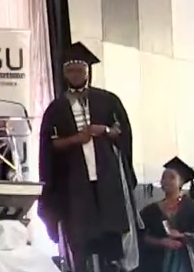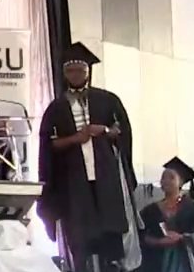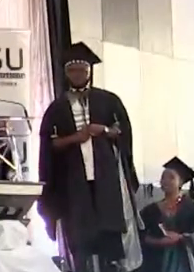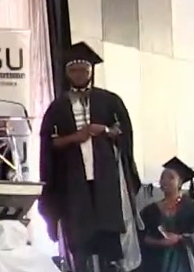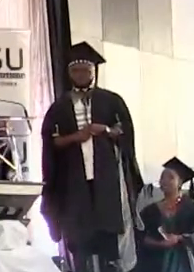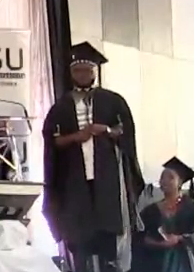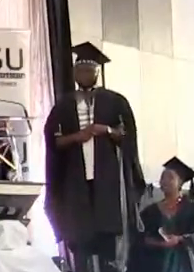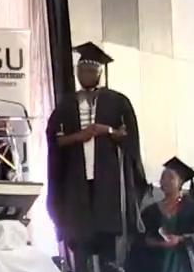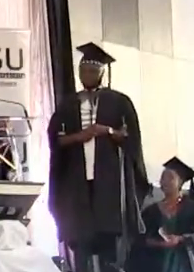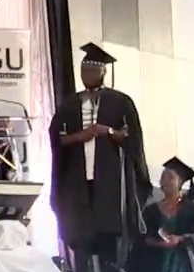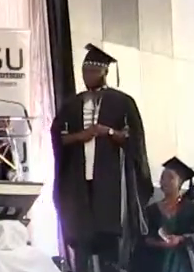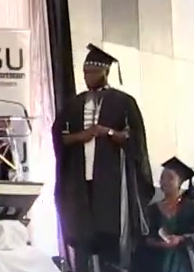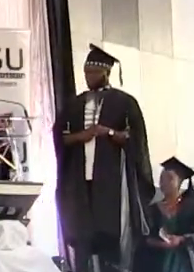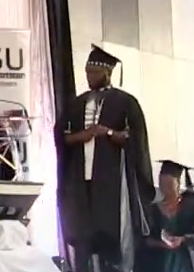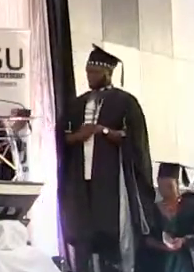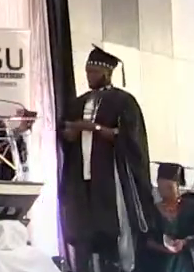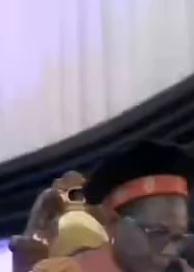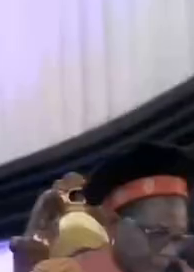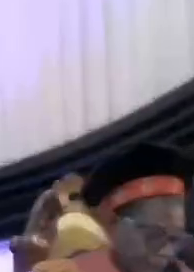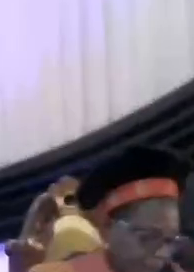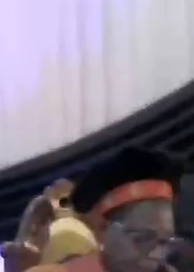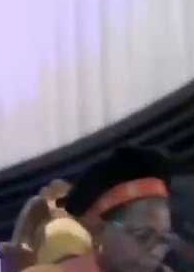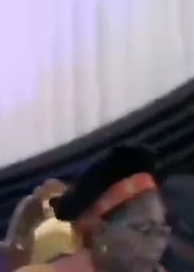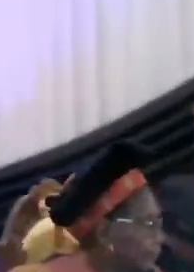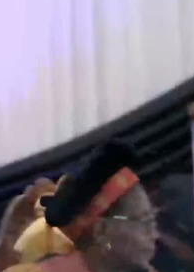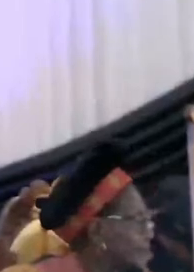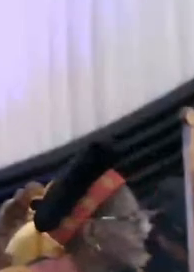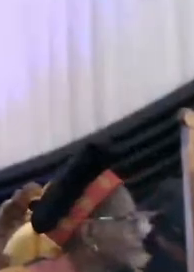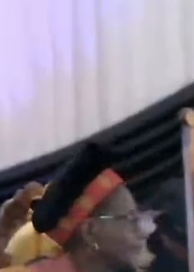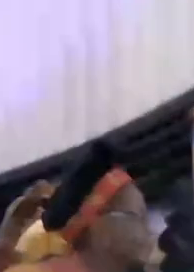Kilane Malwande Schuster.